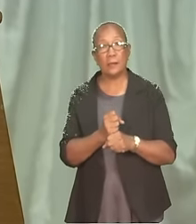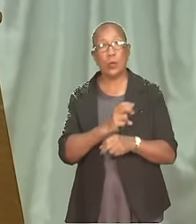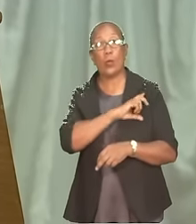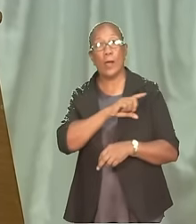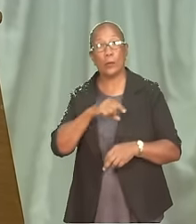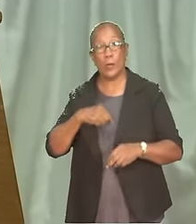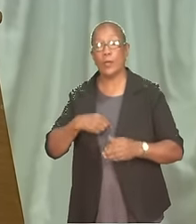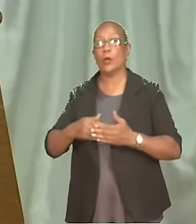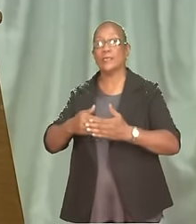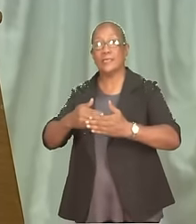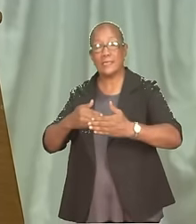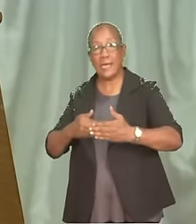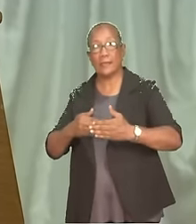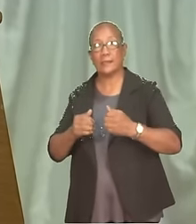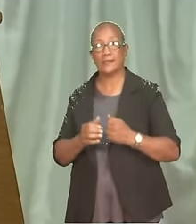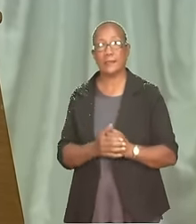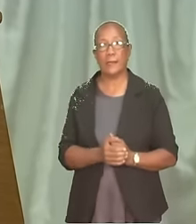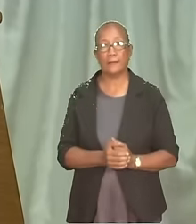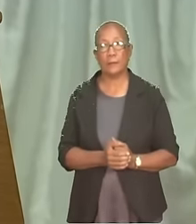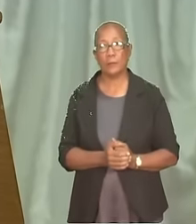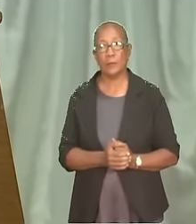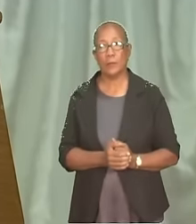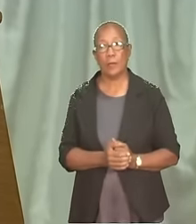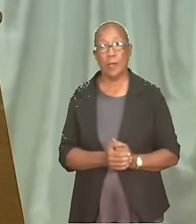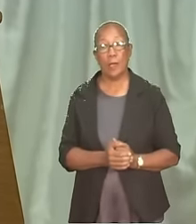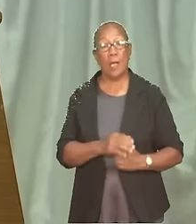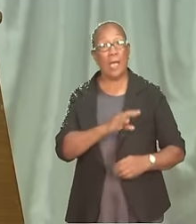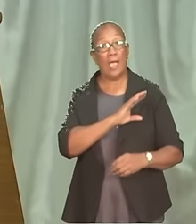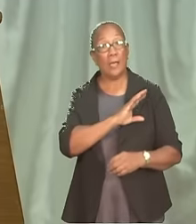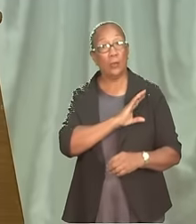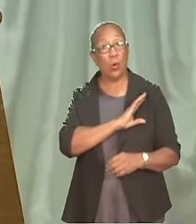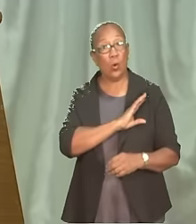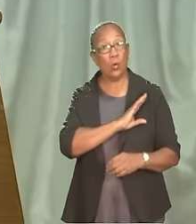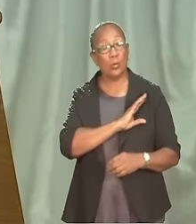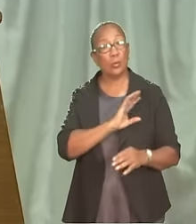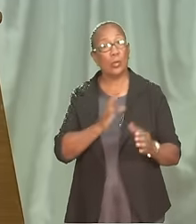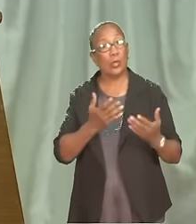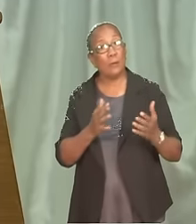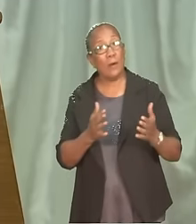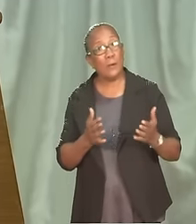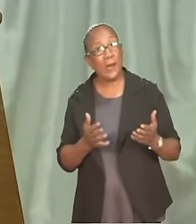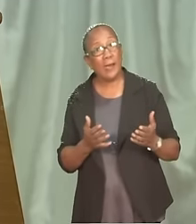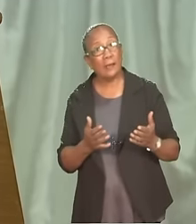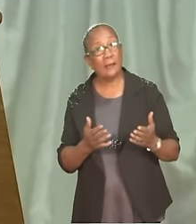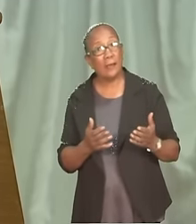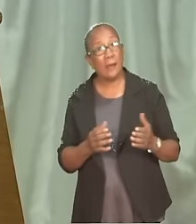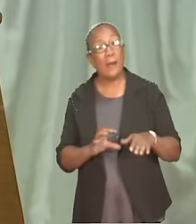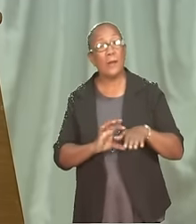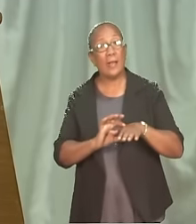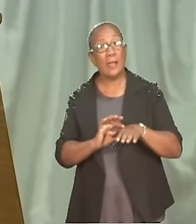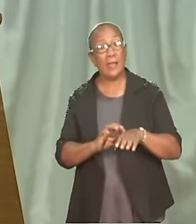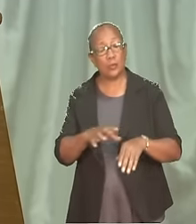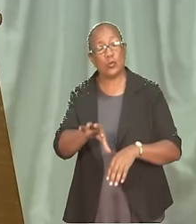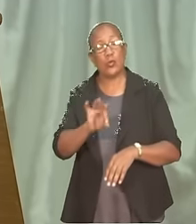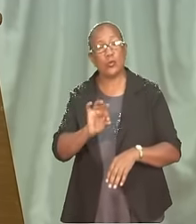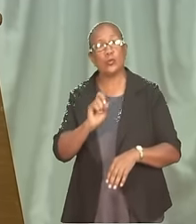steeds achter staan. En natuurlijk zouden bepaalde beleidskeuzes misschien